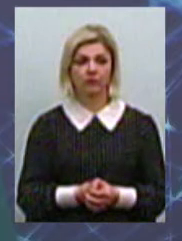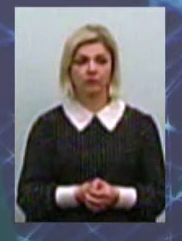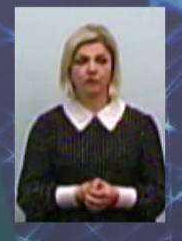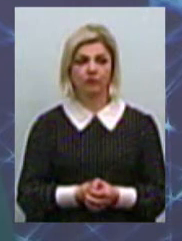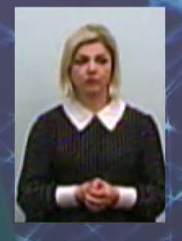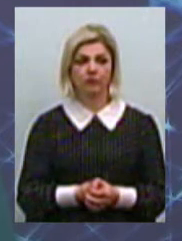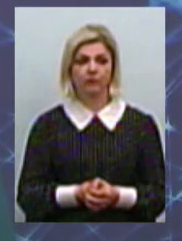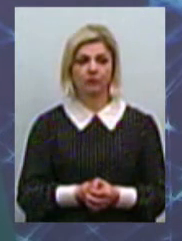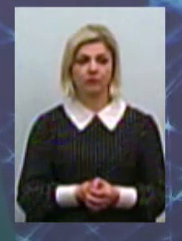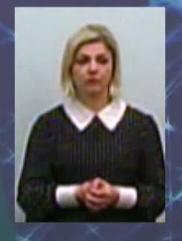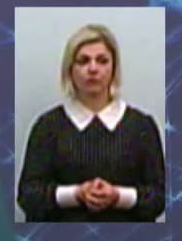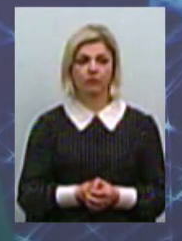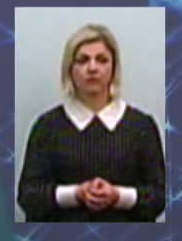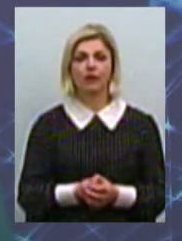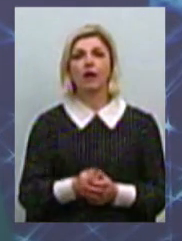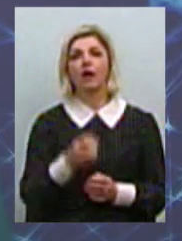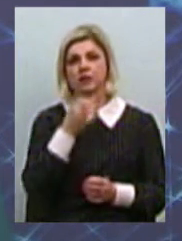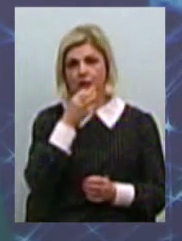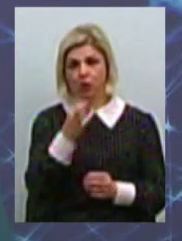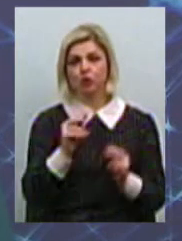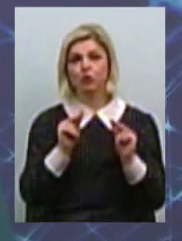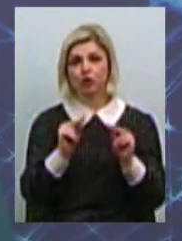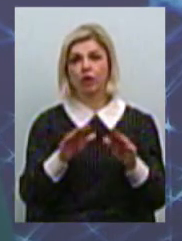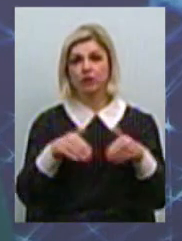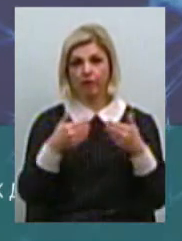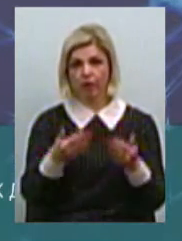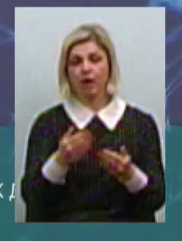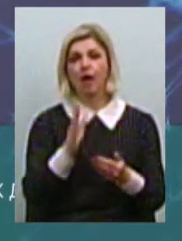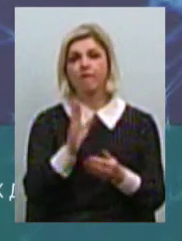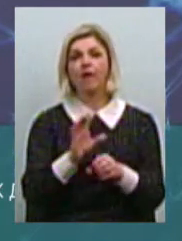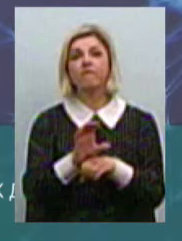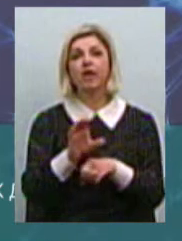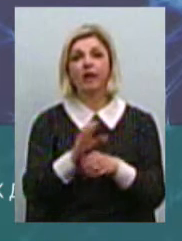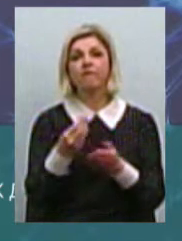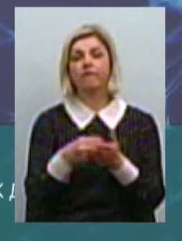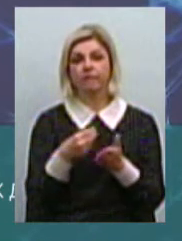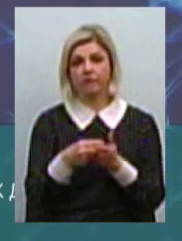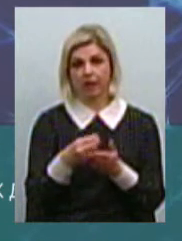в плані фінансування видань якраз проблем не було. І